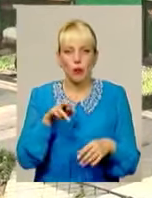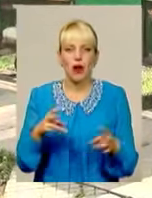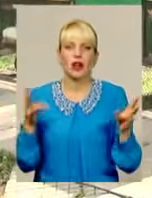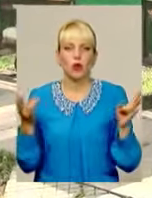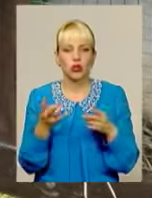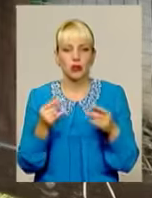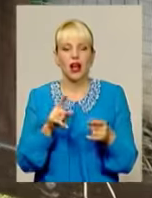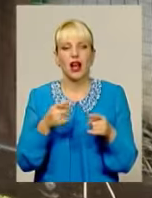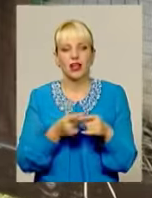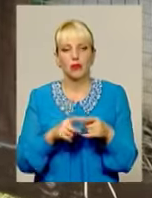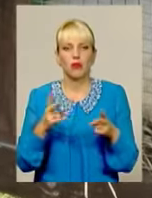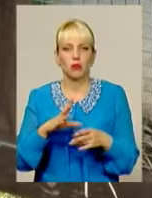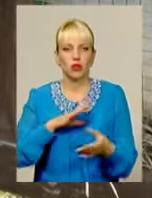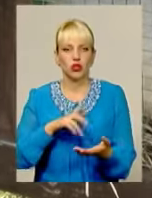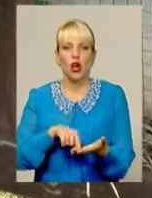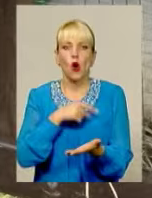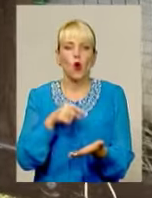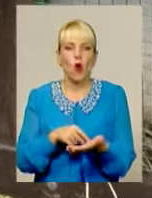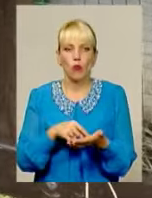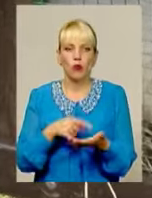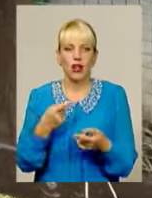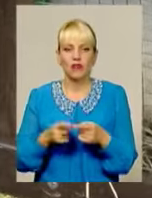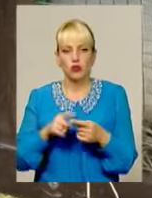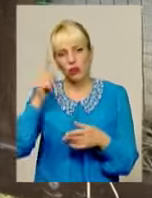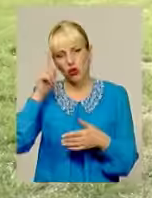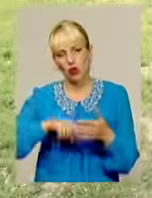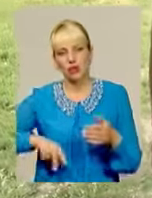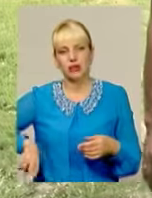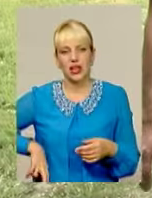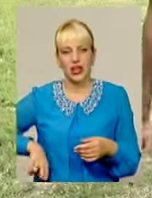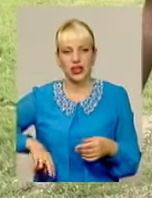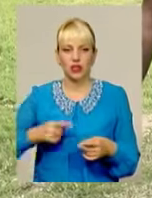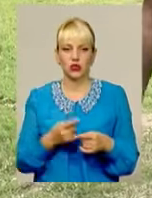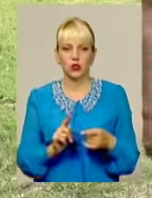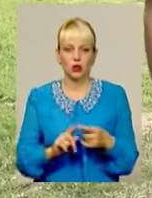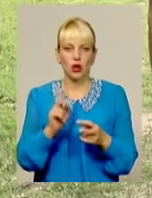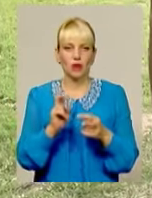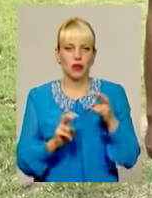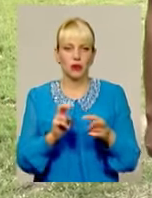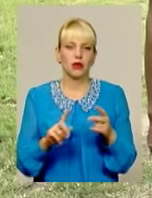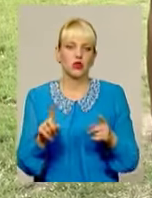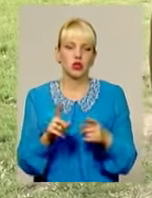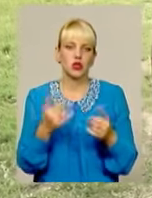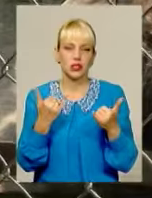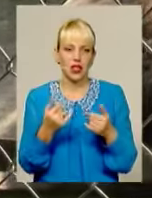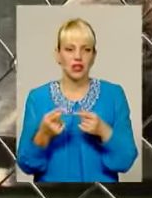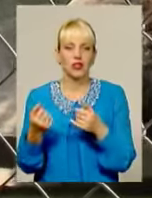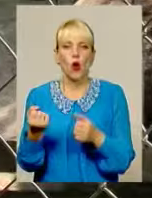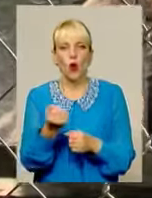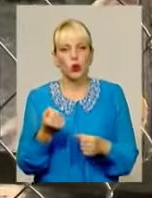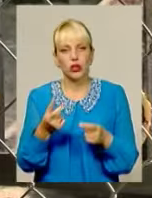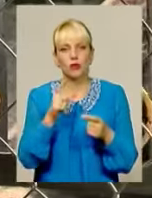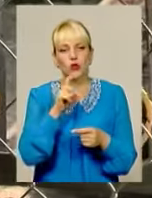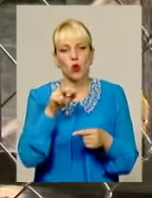бути комунальним. У цьому переконаний директор міського підприємства «Парки і сквери», яке наразі утримає зоокуточок в парку Чекмана.